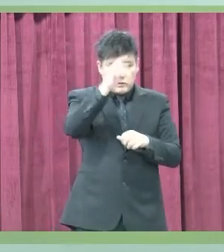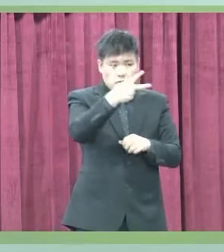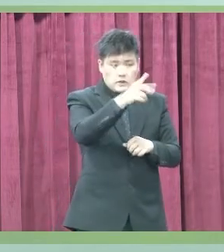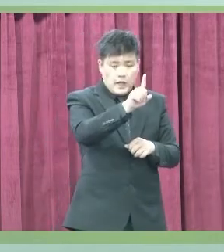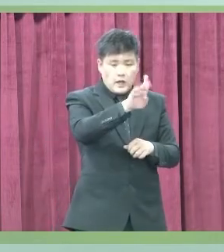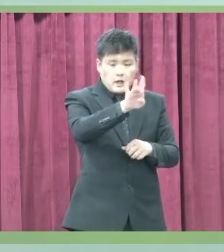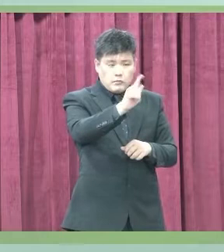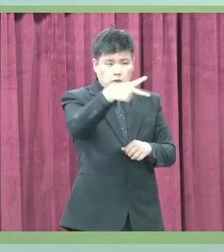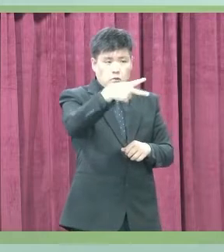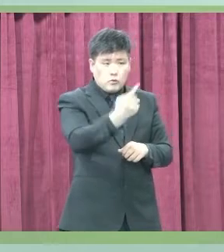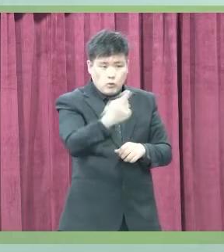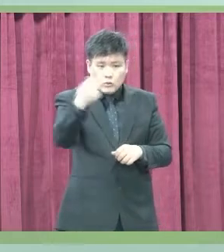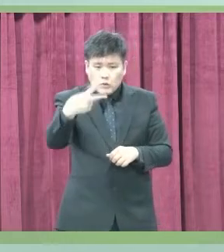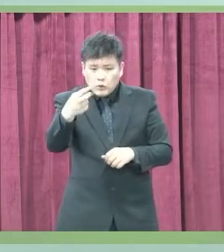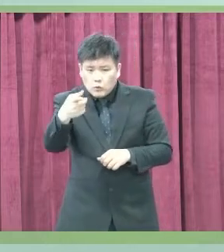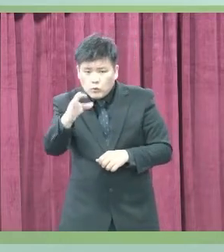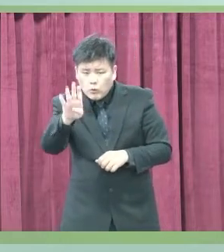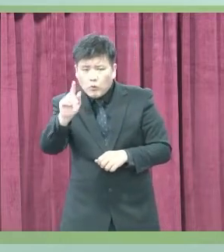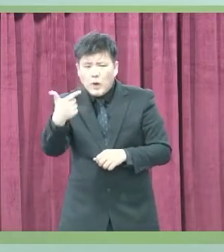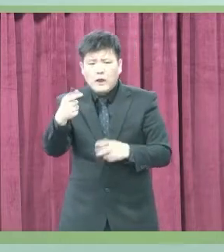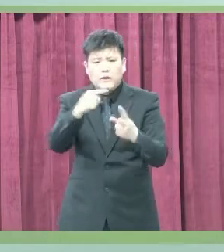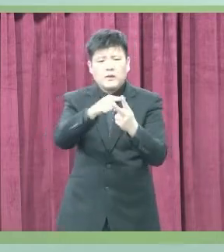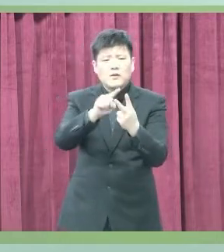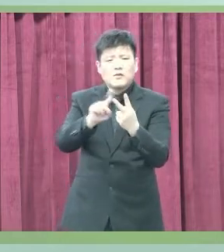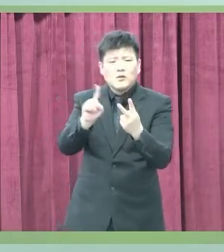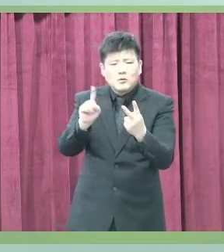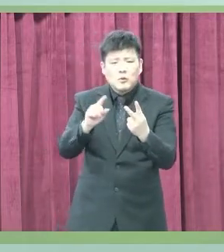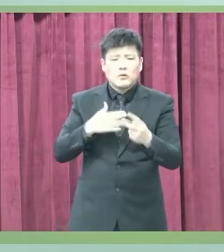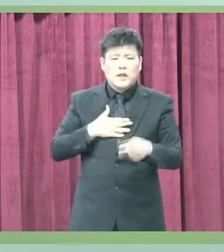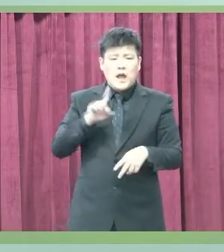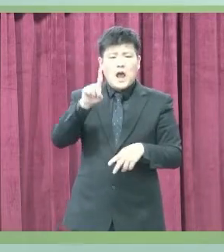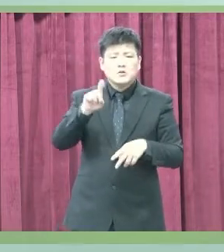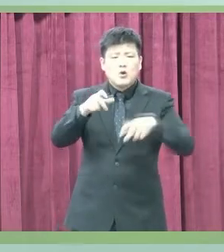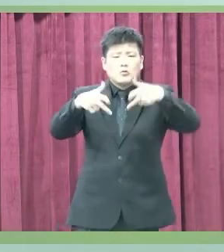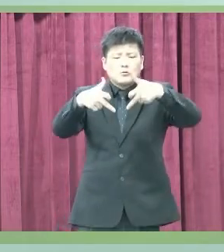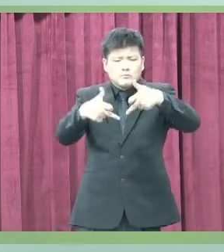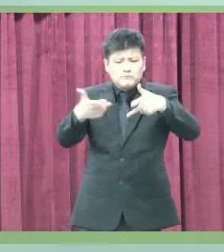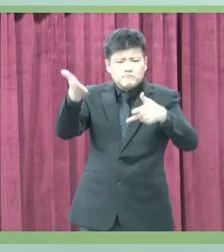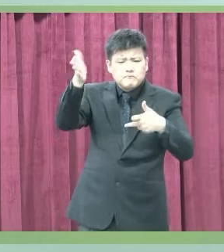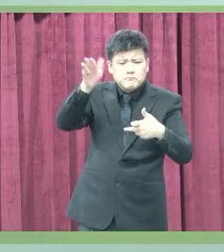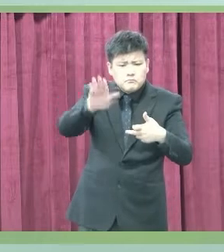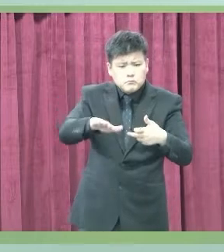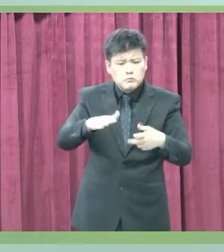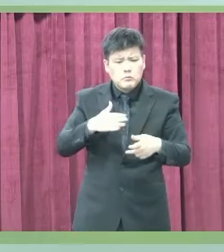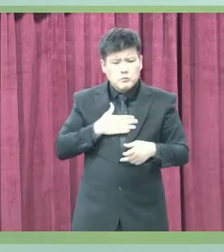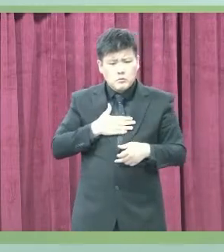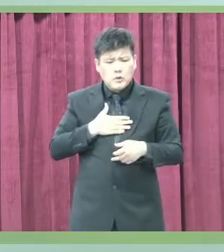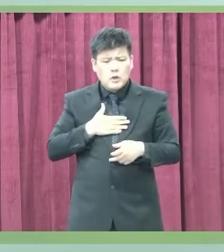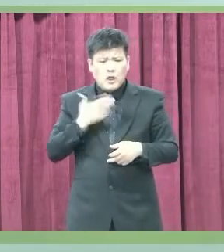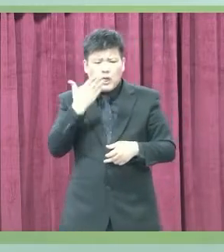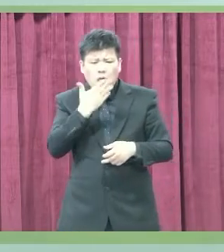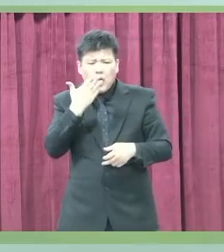해서 해놨는데 약간 헷갈리실 거예요. 지금 내가 척수장애인인데 제가 주로 지금